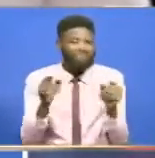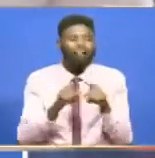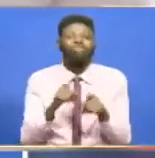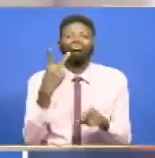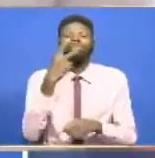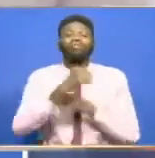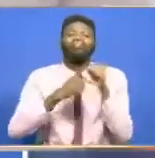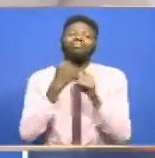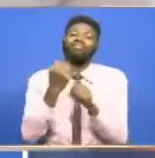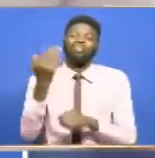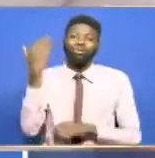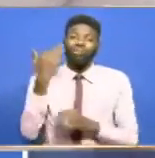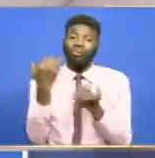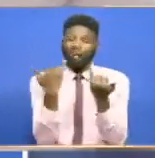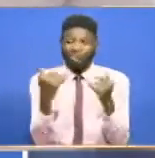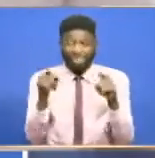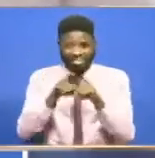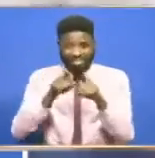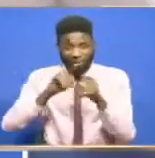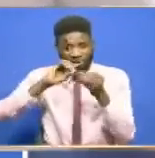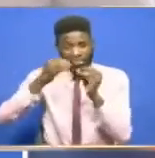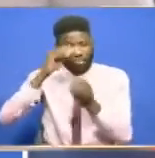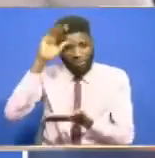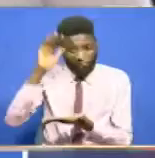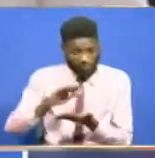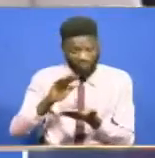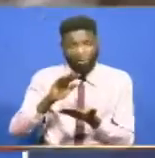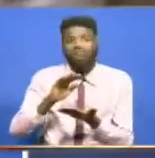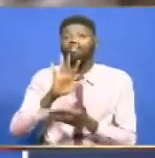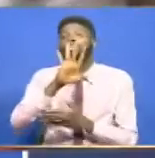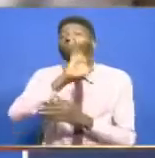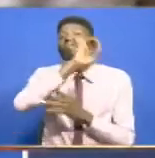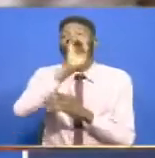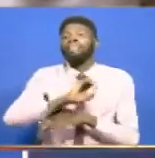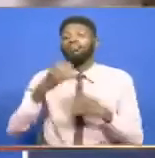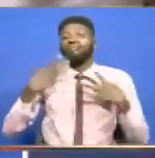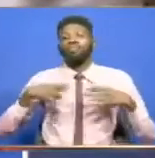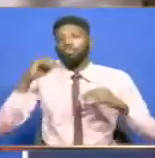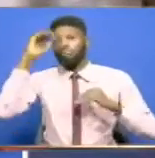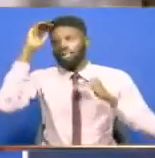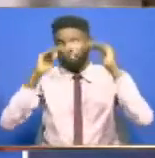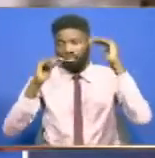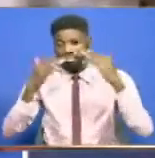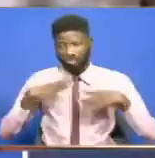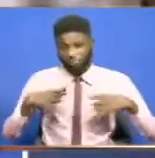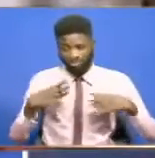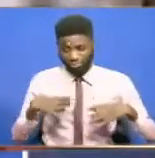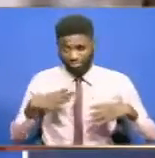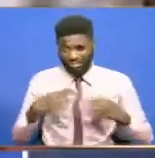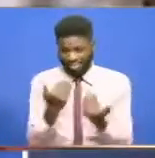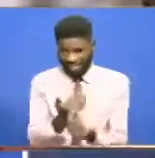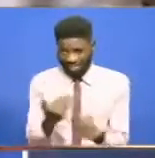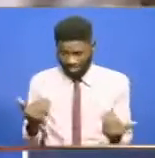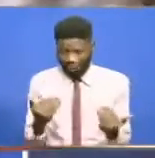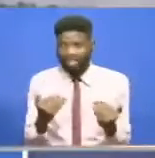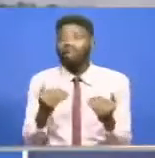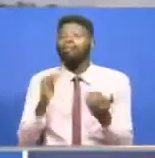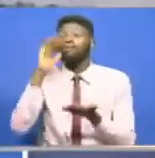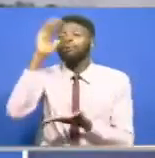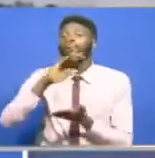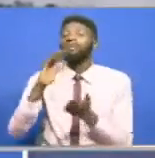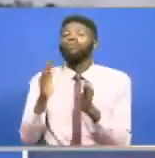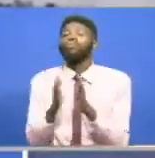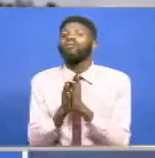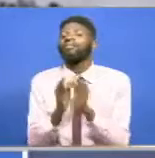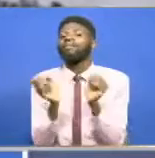huku idadi hiyo ikipungua kwa 5% miongoni mwa watu wazima na kwa 11% miongoni mwa watoto.